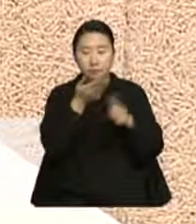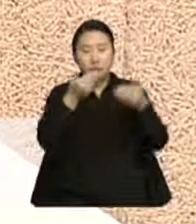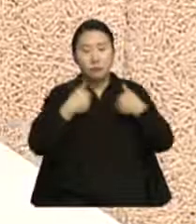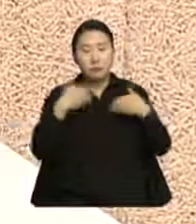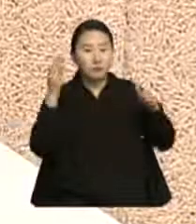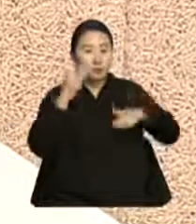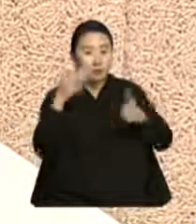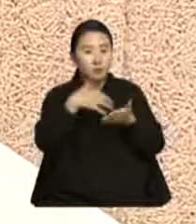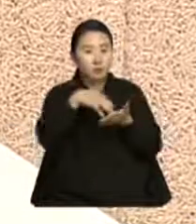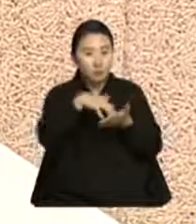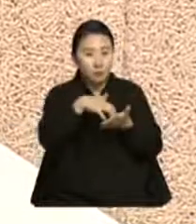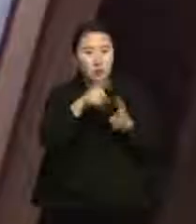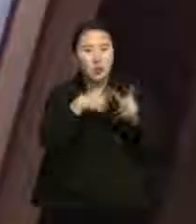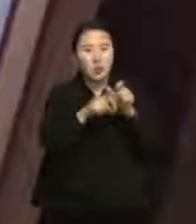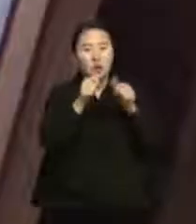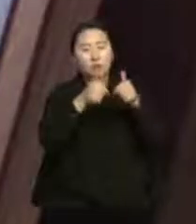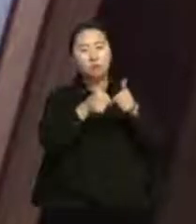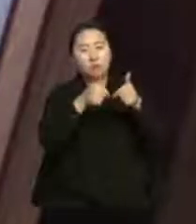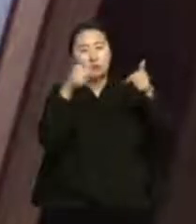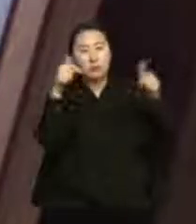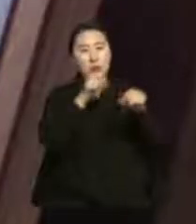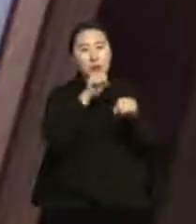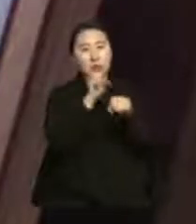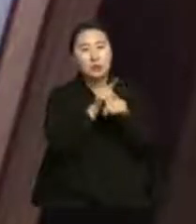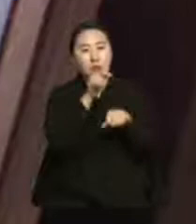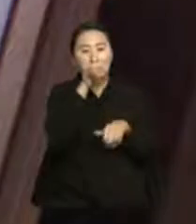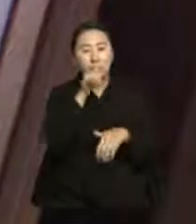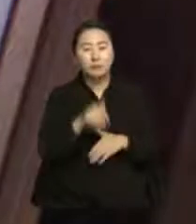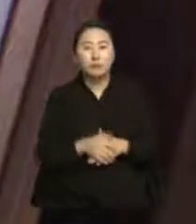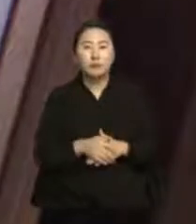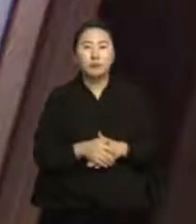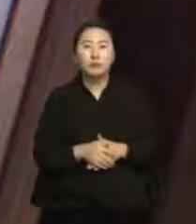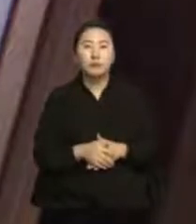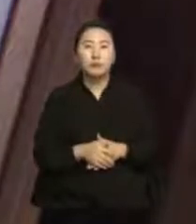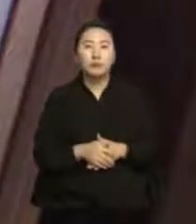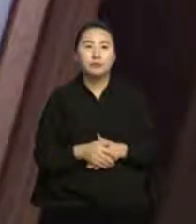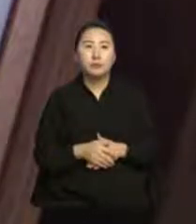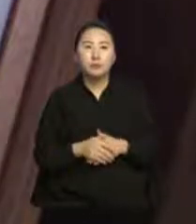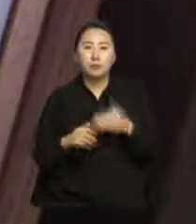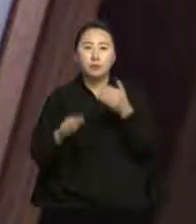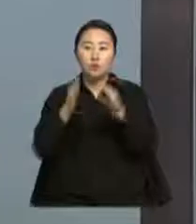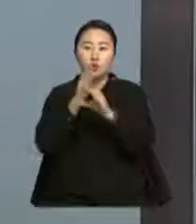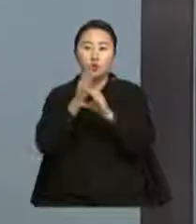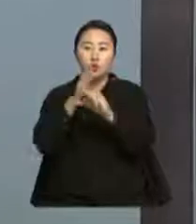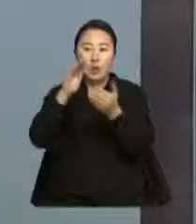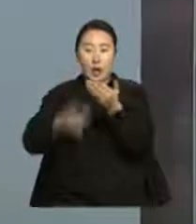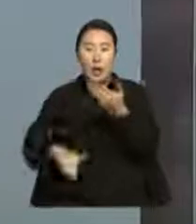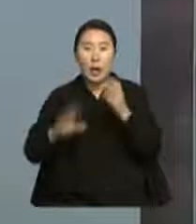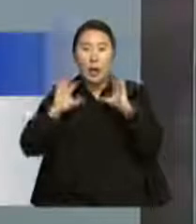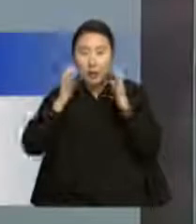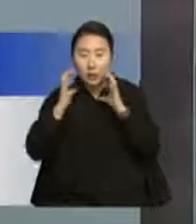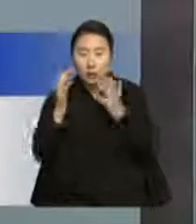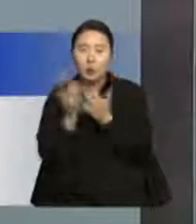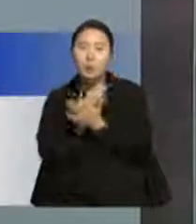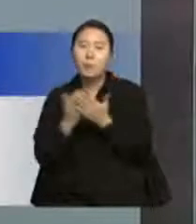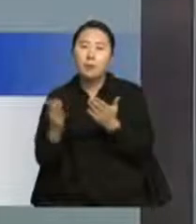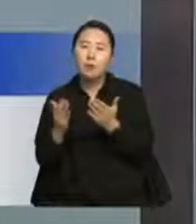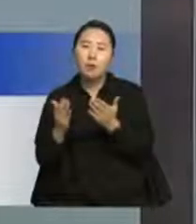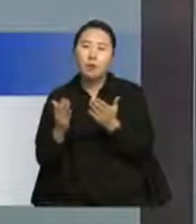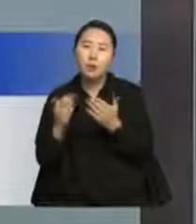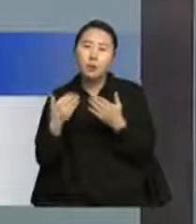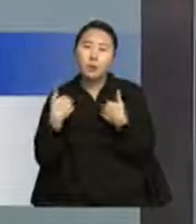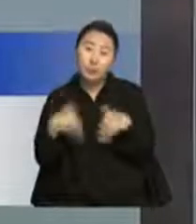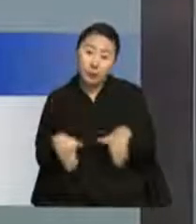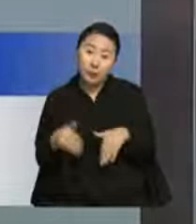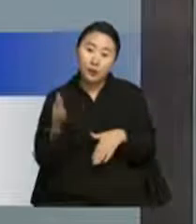받은 수험생의 숫자는 더 늘어난 것을 특징으로 꼽았습니다. 중하위권 이제 내려가면서 아이들의 변별력이 조금 떨어진